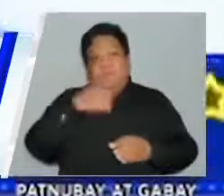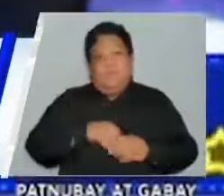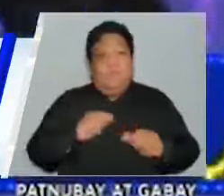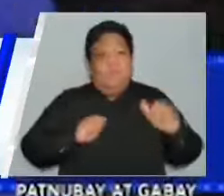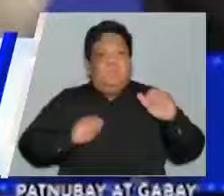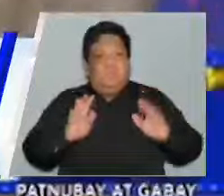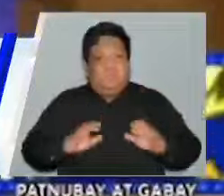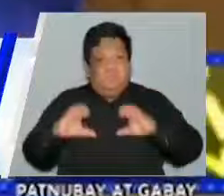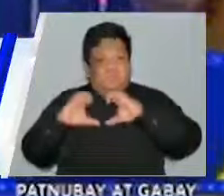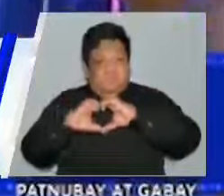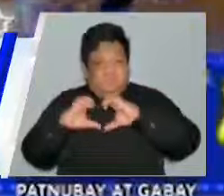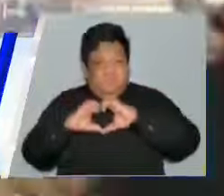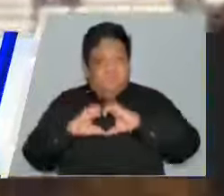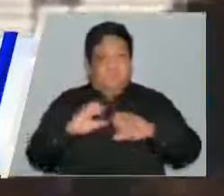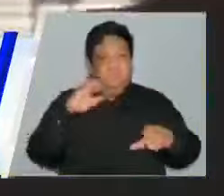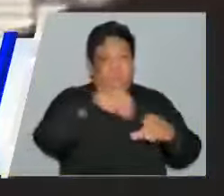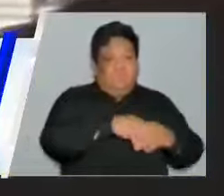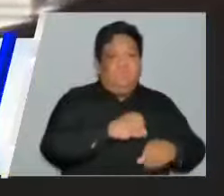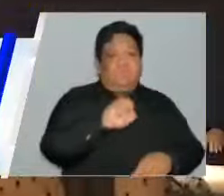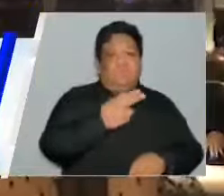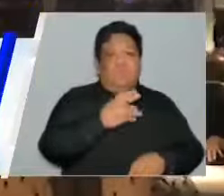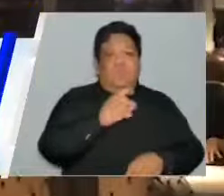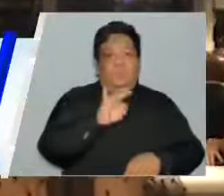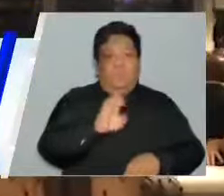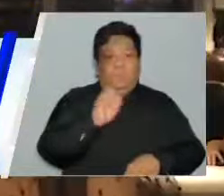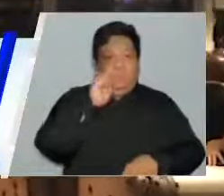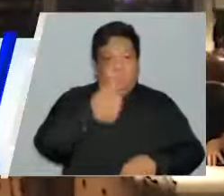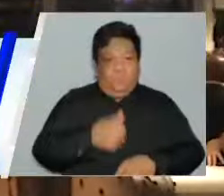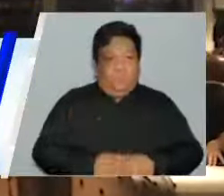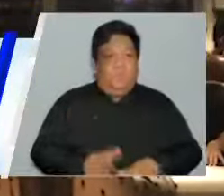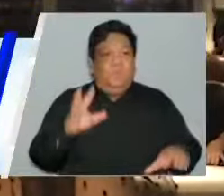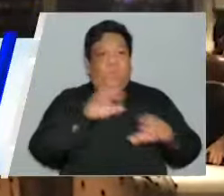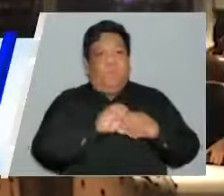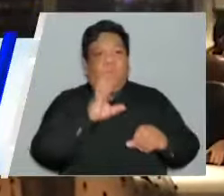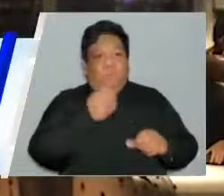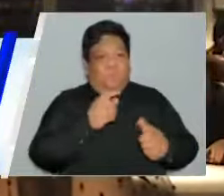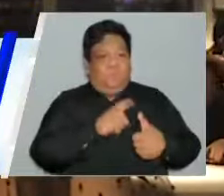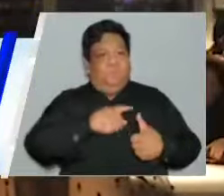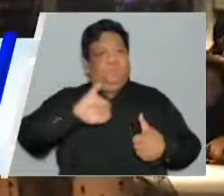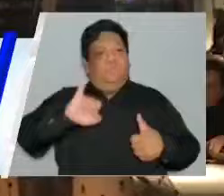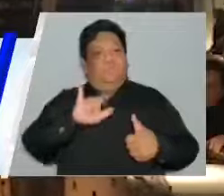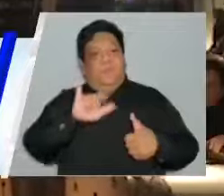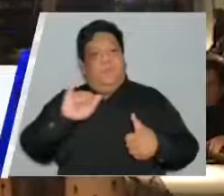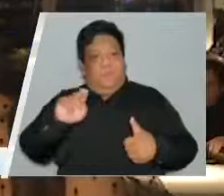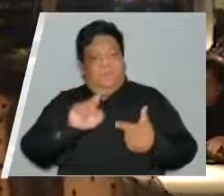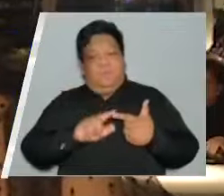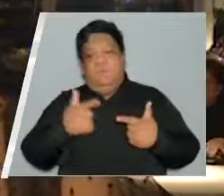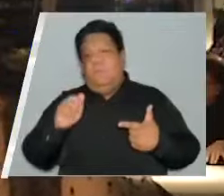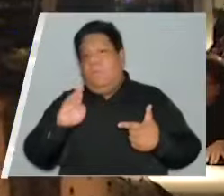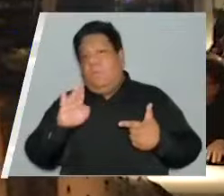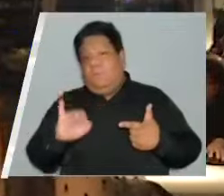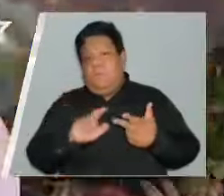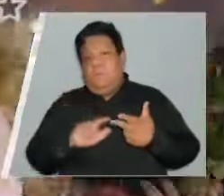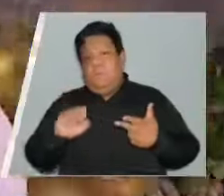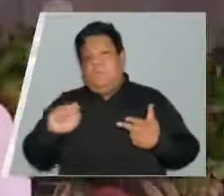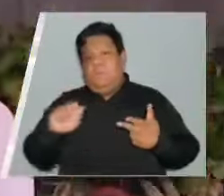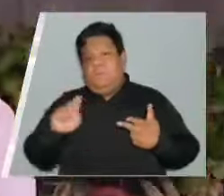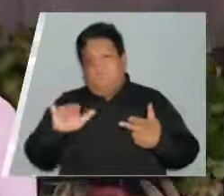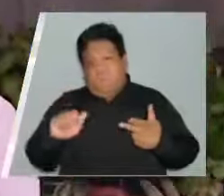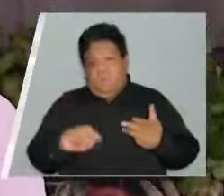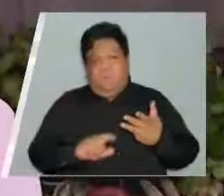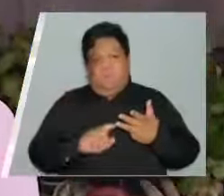sa It's Showtime bukas. Kabilang na sina Jillian Ward, Gabby Garcia, Sanya Lopez, Mikey Quintos,